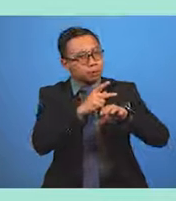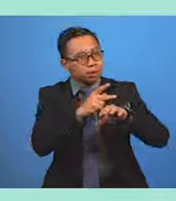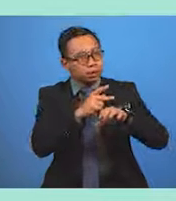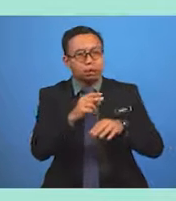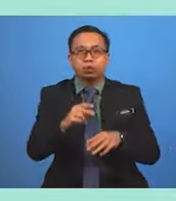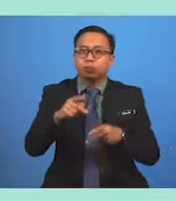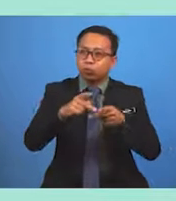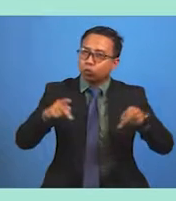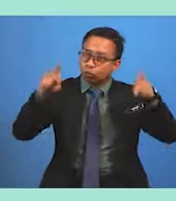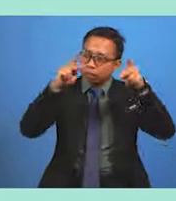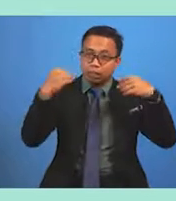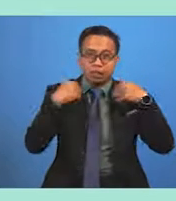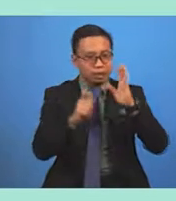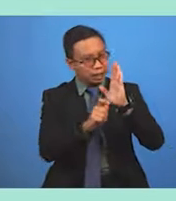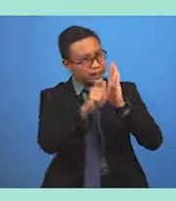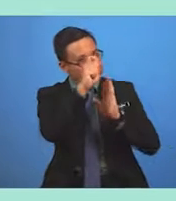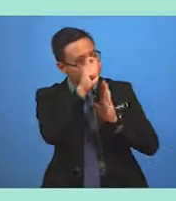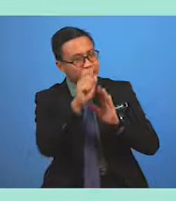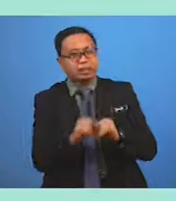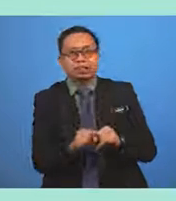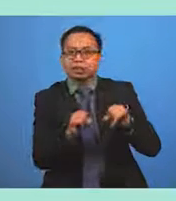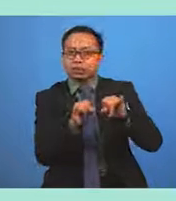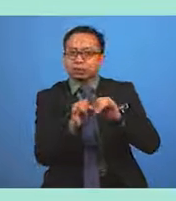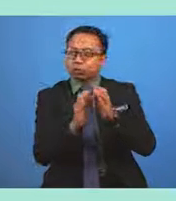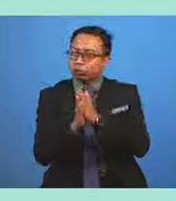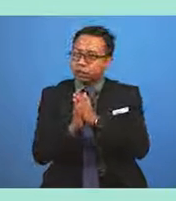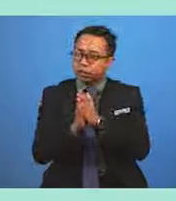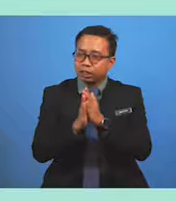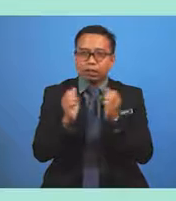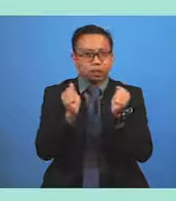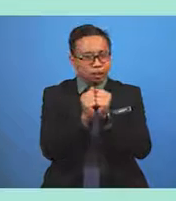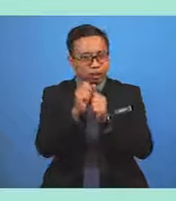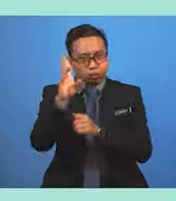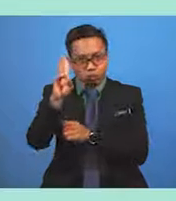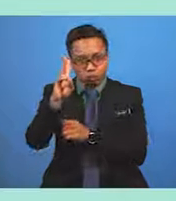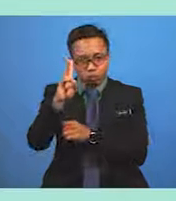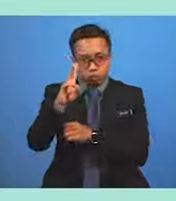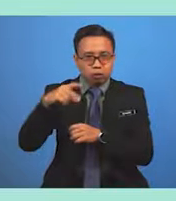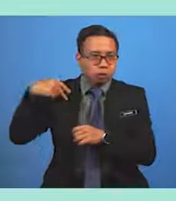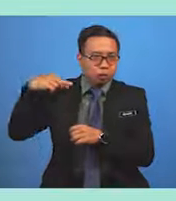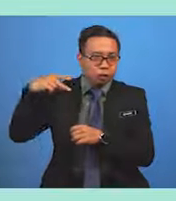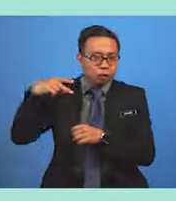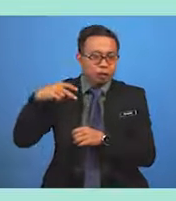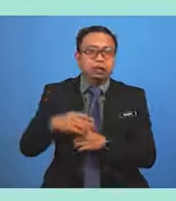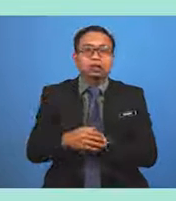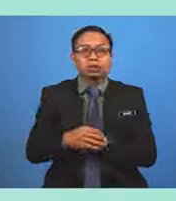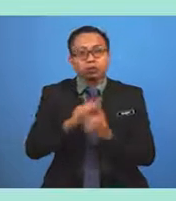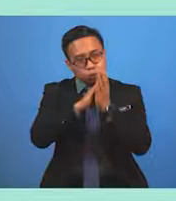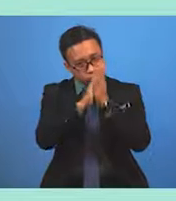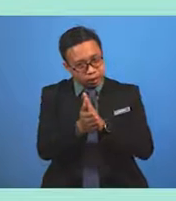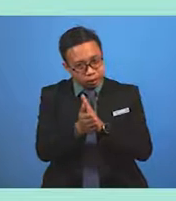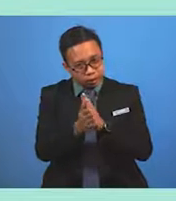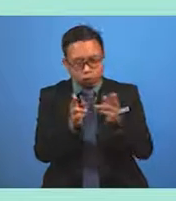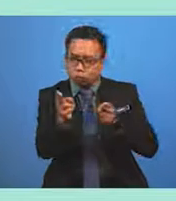hendaklah mempunyai ketinggian yang bersesuaian iaitu 7 kaki agar kerja-kerja